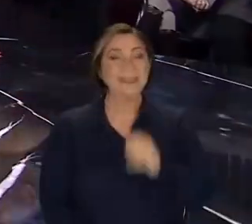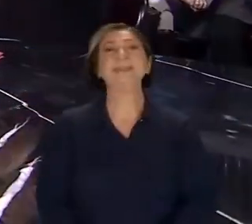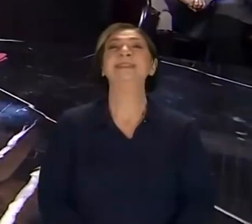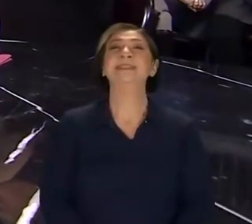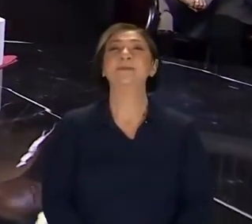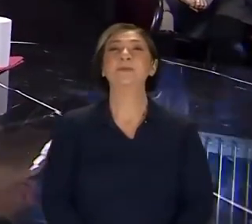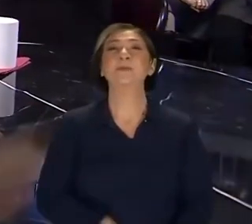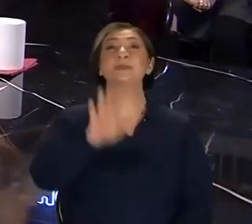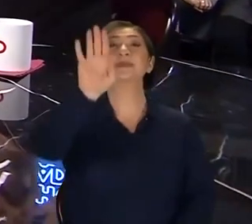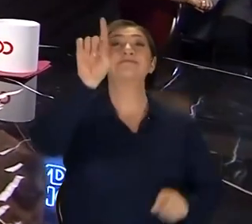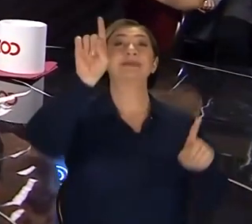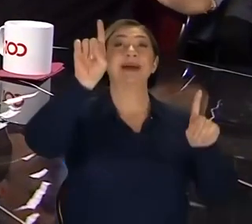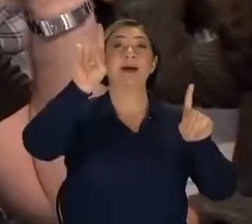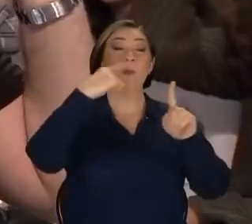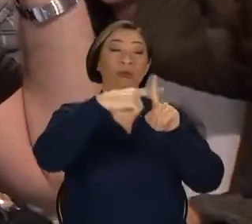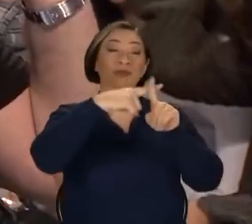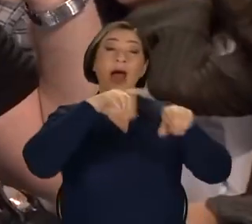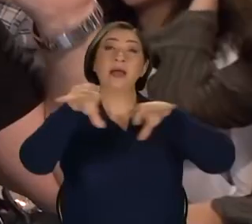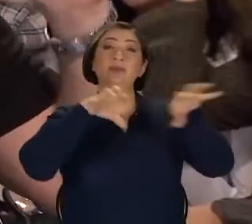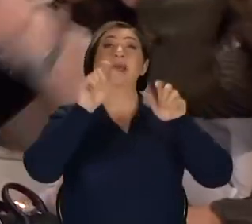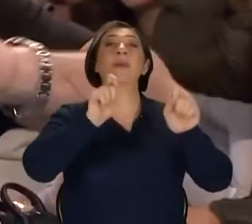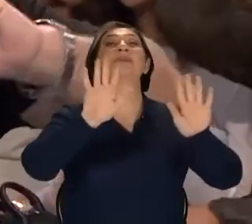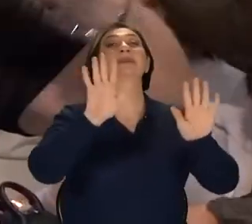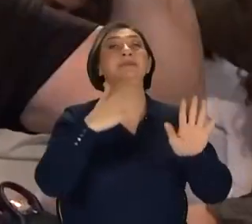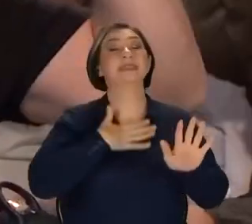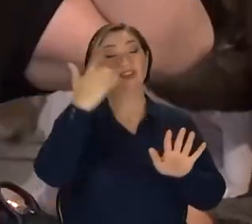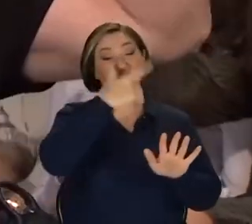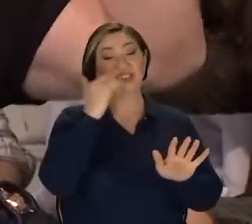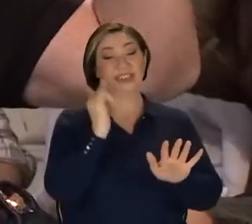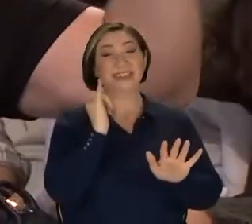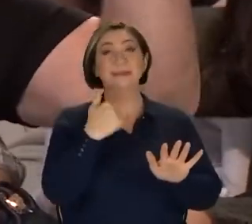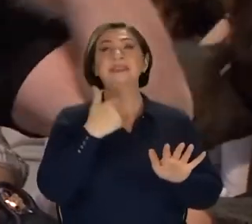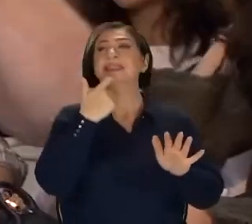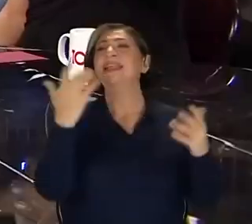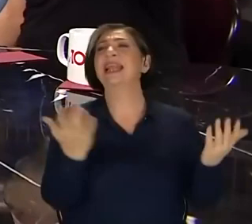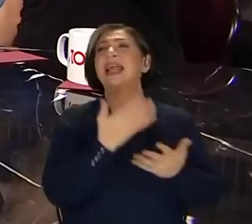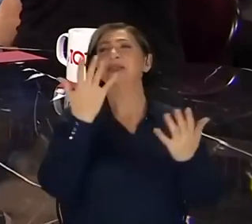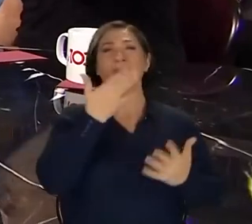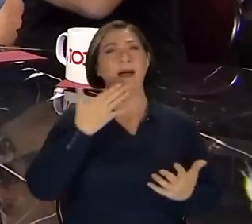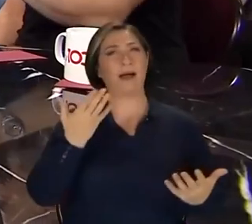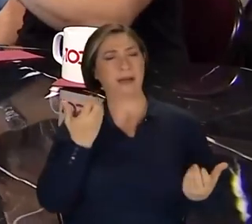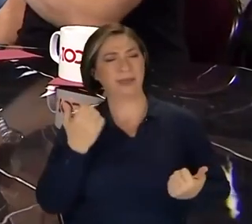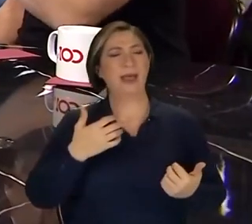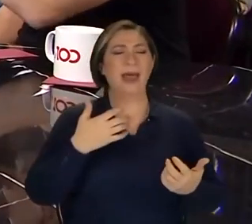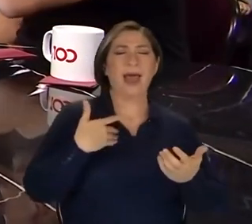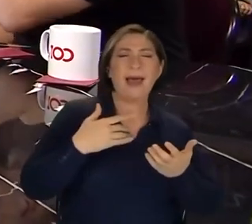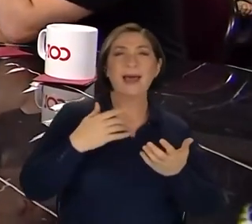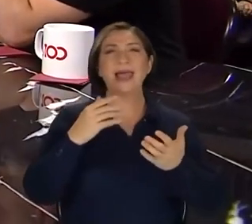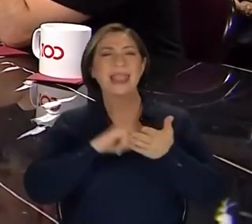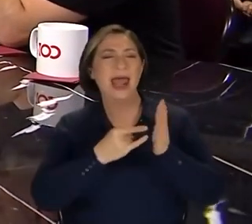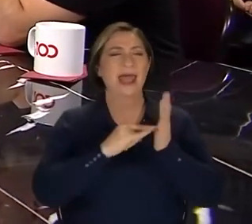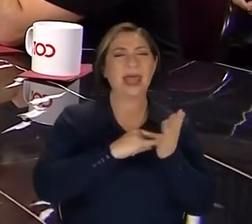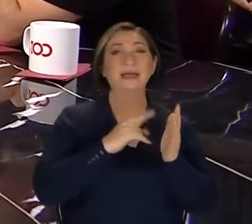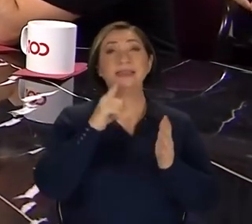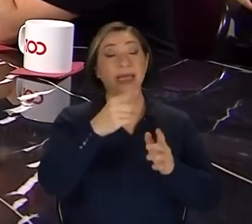Peki. Bir dakika, burada bir pozitif ayrımcılık yapılmasın. Biz çirkinleri, hani biz yıllarca karizmatiyiz falan diye götürdük. Evet. Ben de,